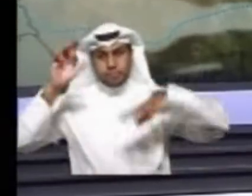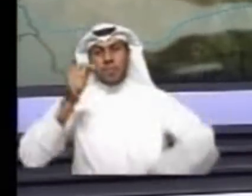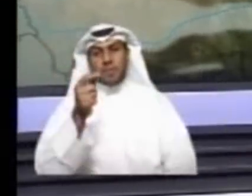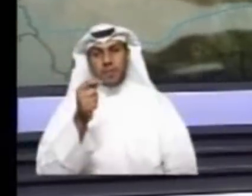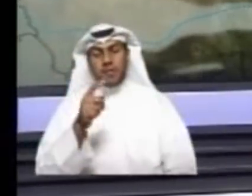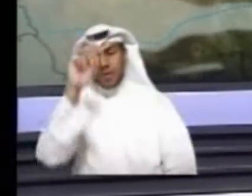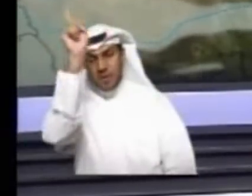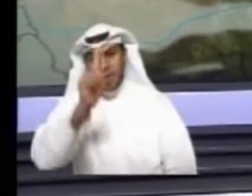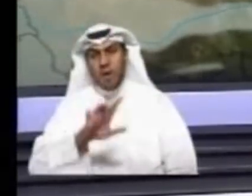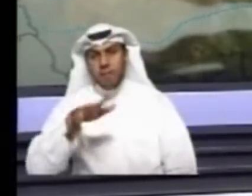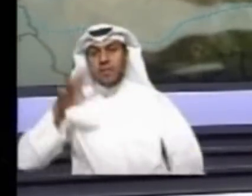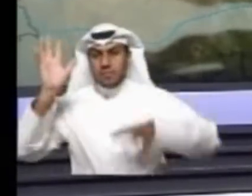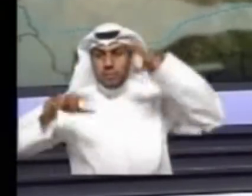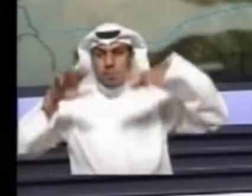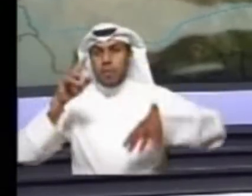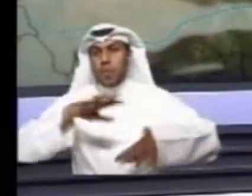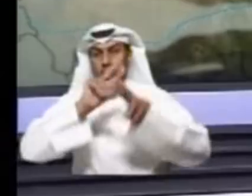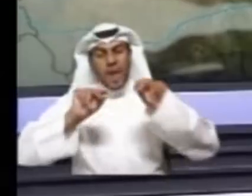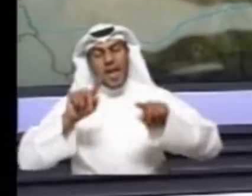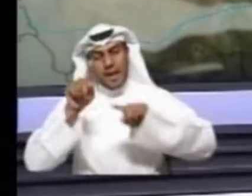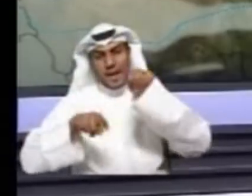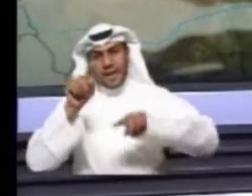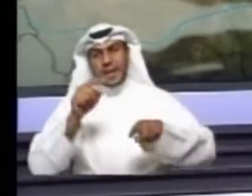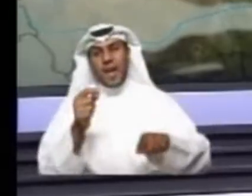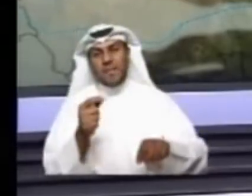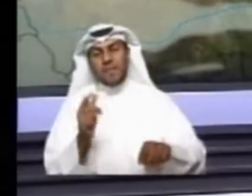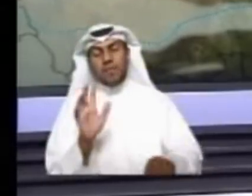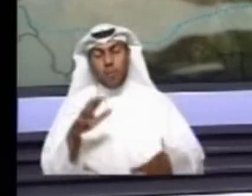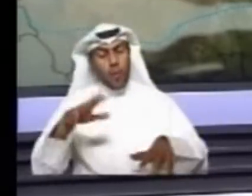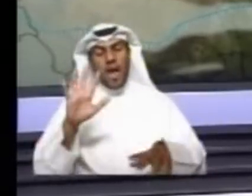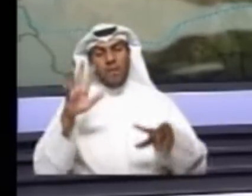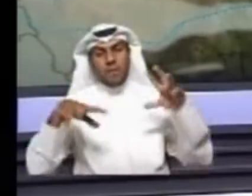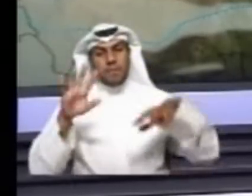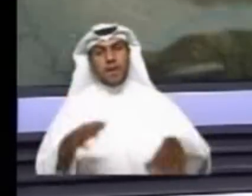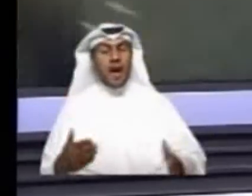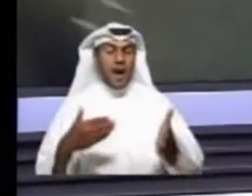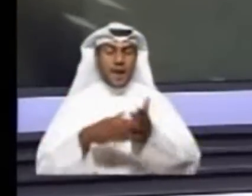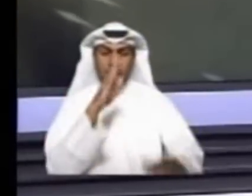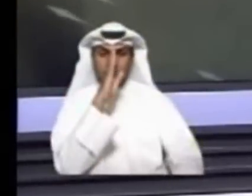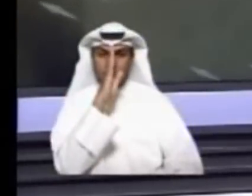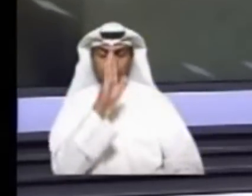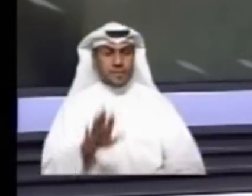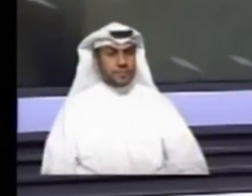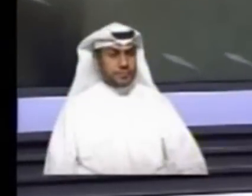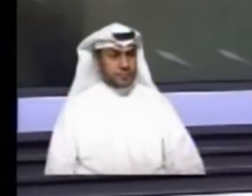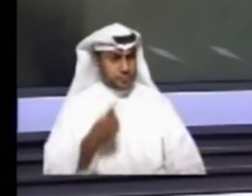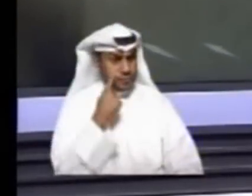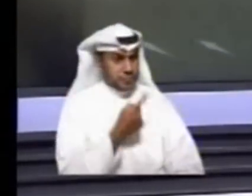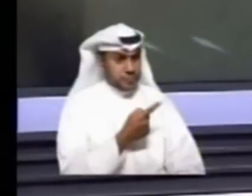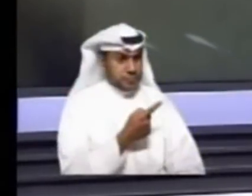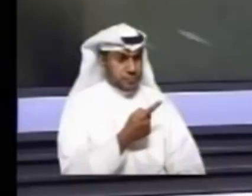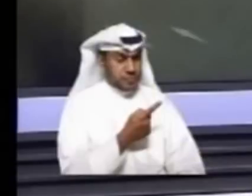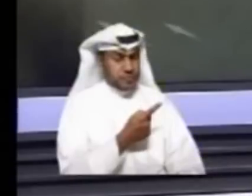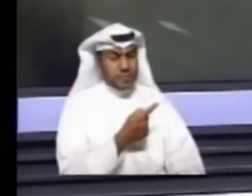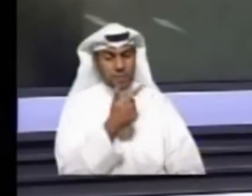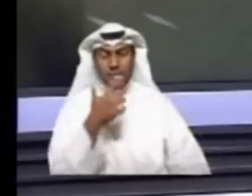وقد تكون رعديه على بعض المناطق وراح تستمر معناا حتى منتصف يوم الاثنين الاجواء المتوقعه في منتصف هذه الليله اجواء